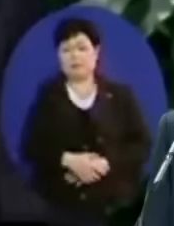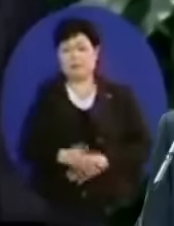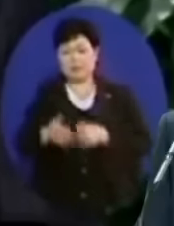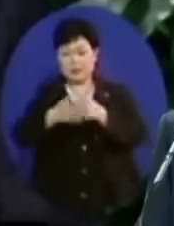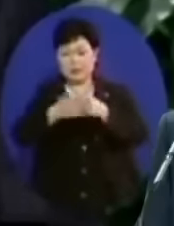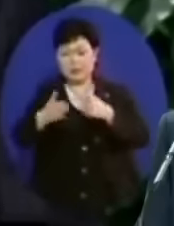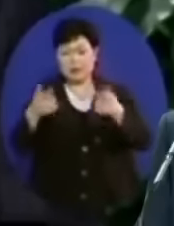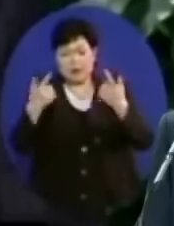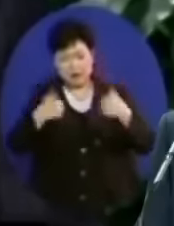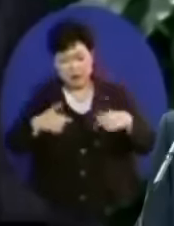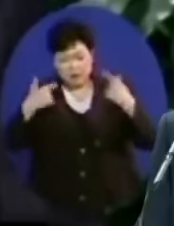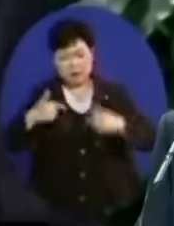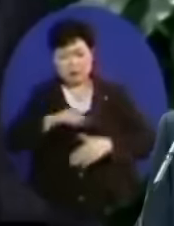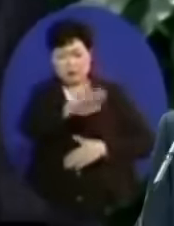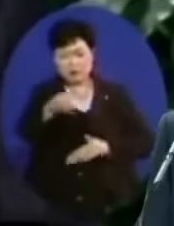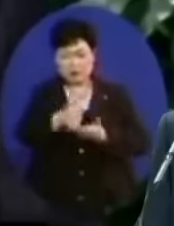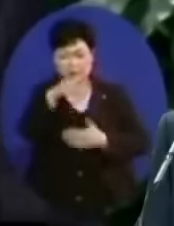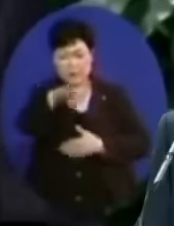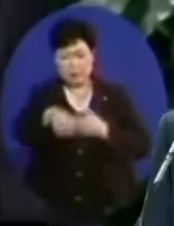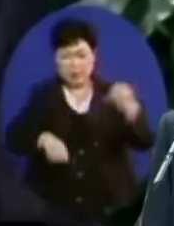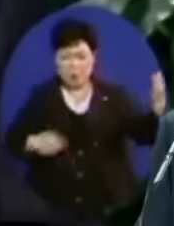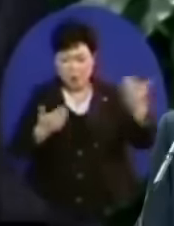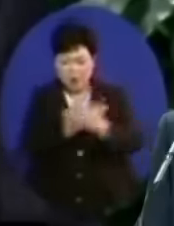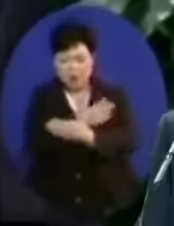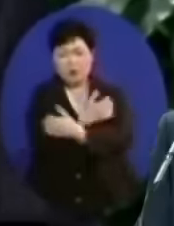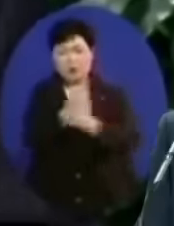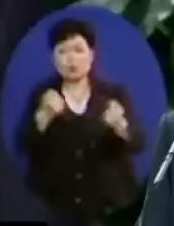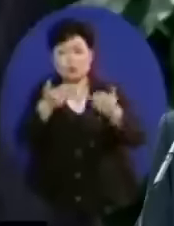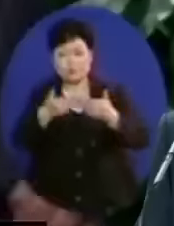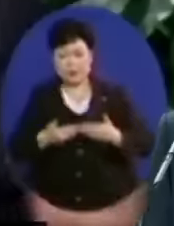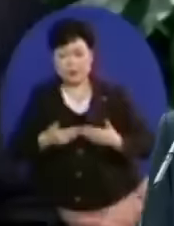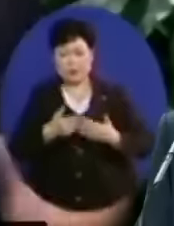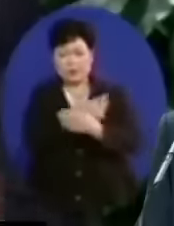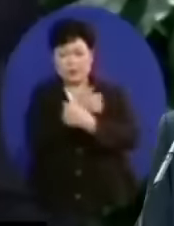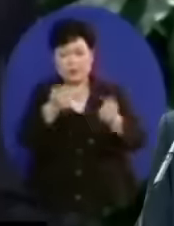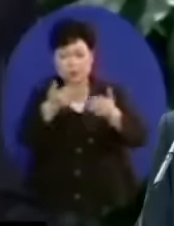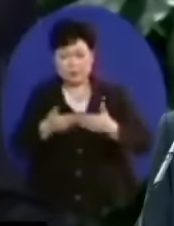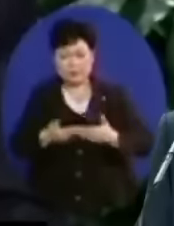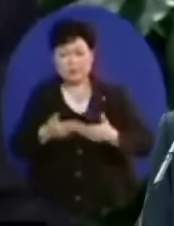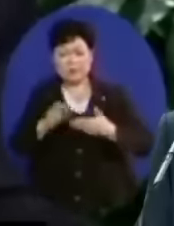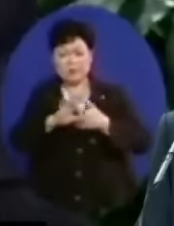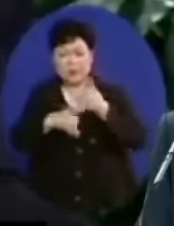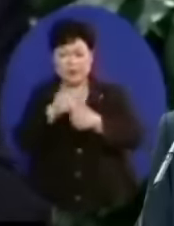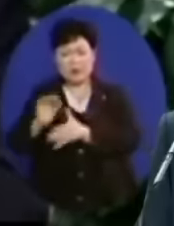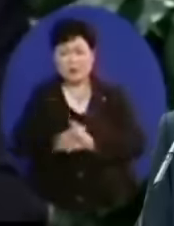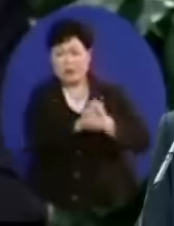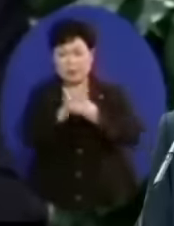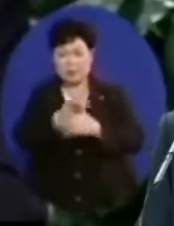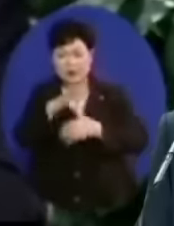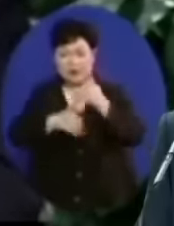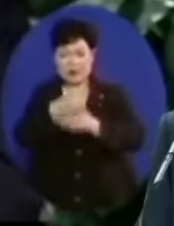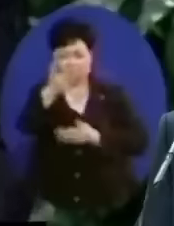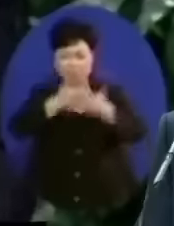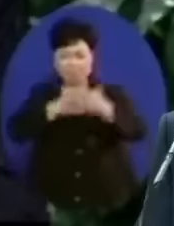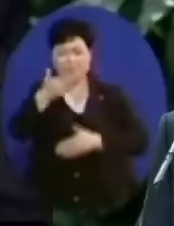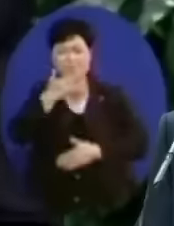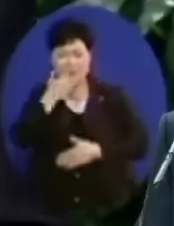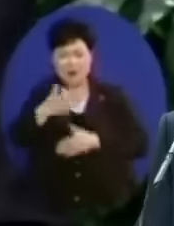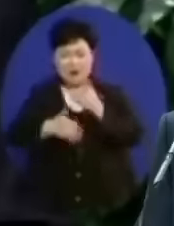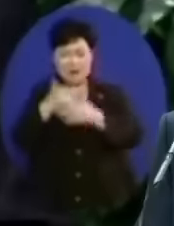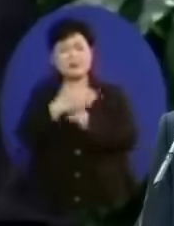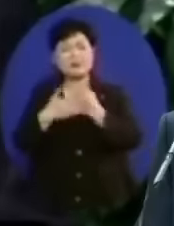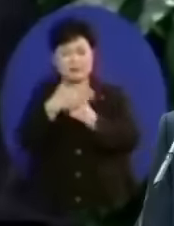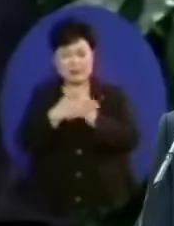그러므로 언제나 우리는 주님 앞에 회개하면 용서받고 용서받으면 하나님과 화목하고 우리가 하나님과 교통이 있고 하나님의